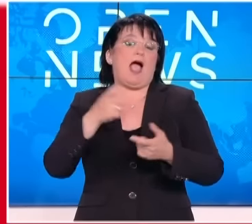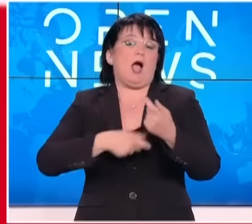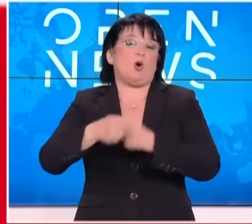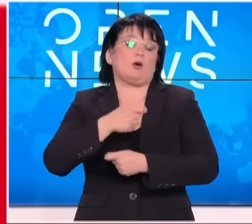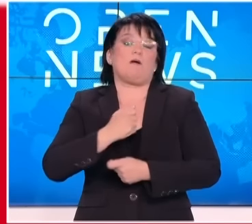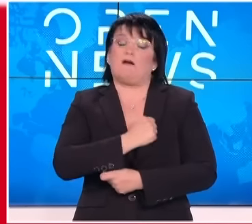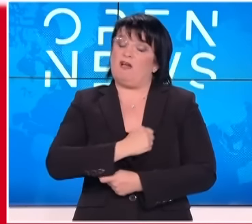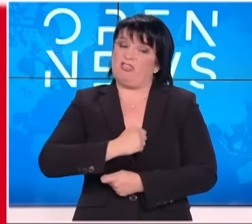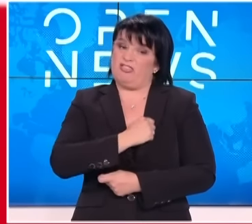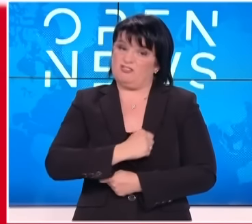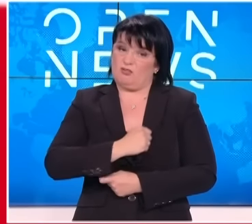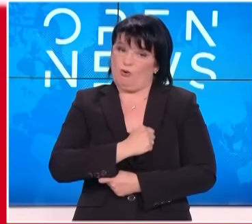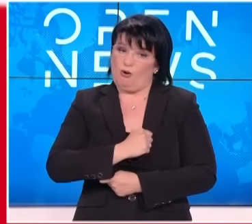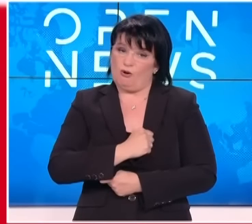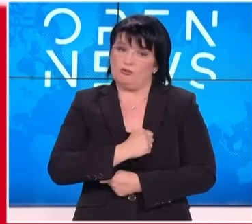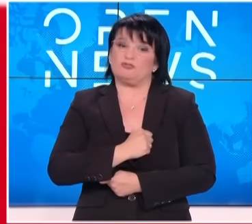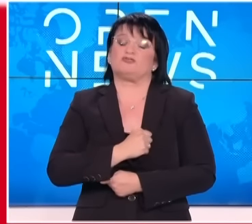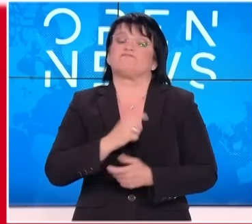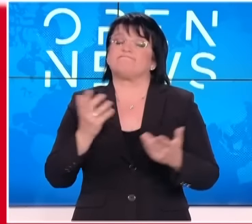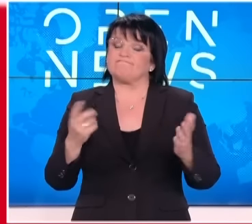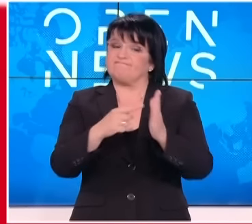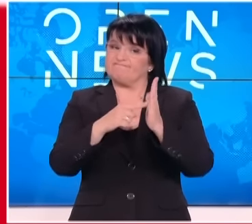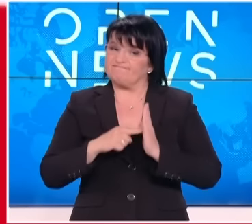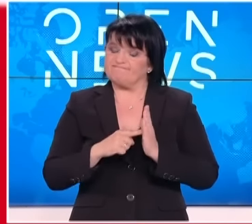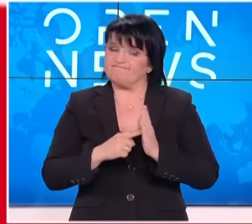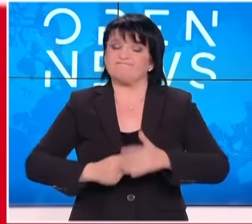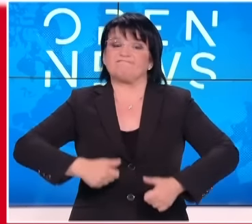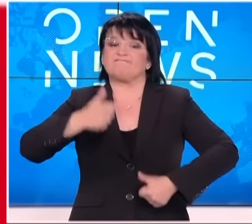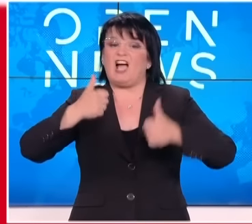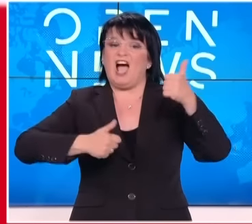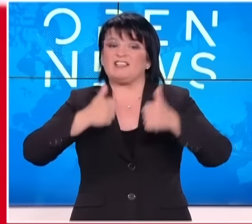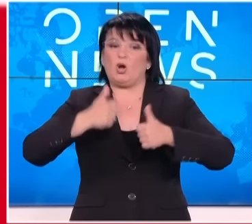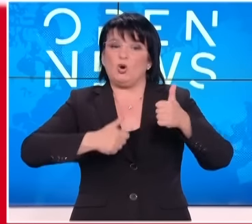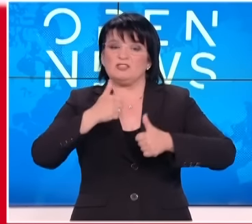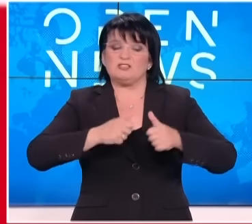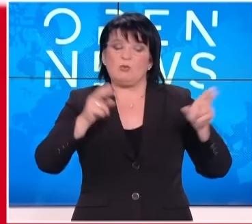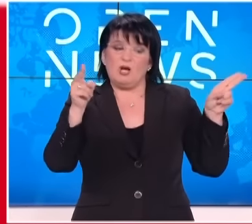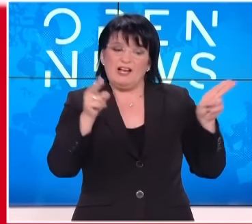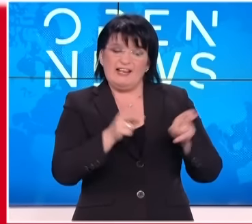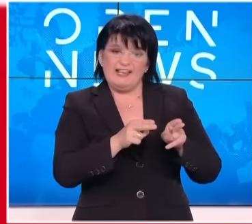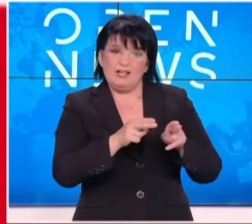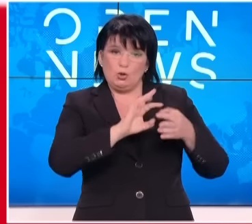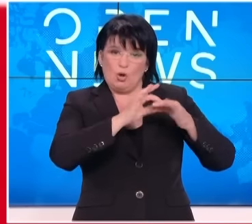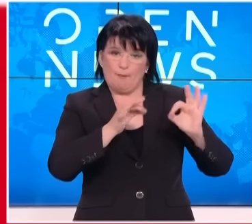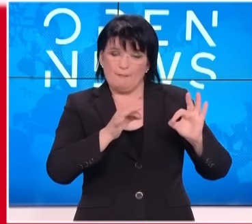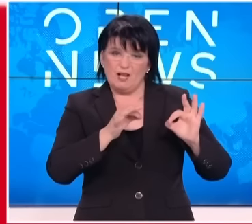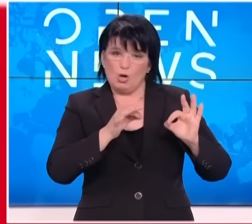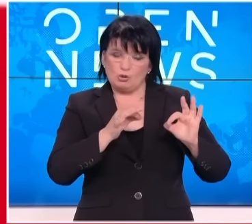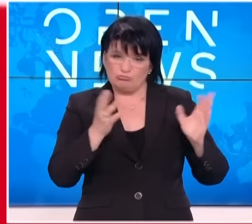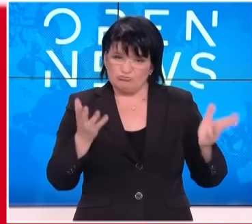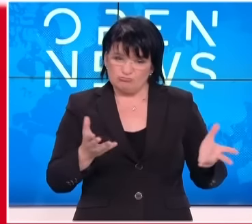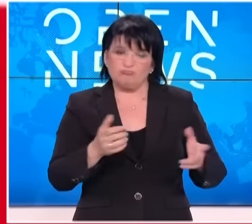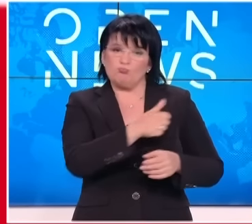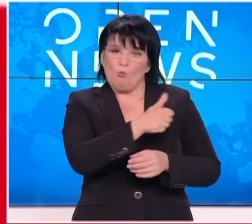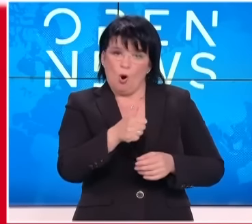όμως δυστυχώς τα πράγματα ήρθαν να αποδείξουν ότι οι ανταγωνισμοί των λίγων μονοπωλιακών ομίλων και βεβαίως